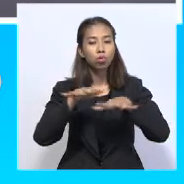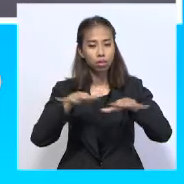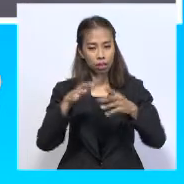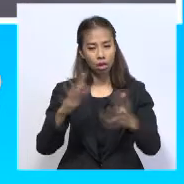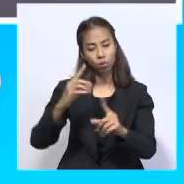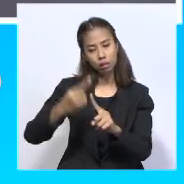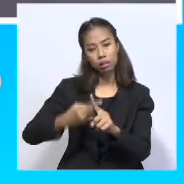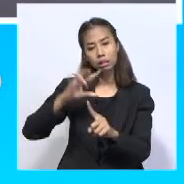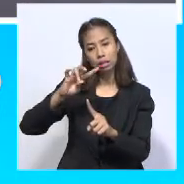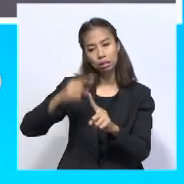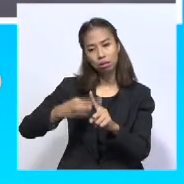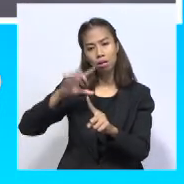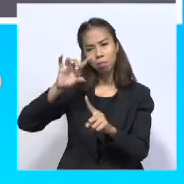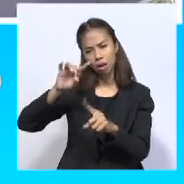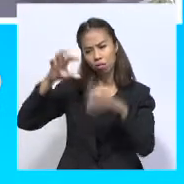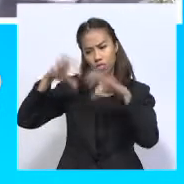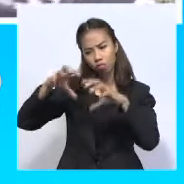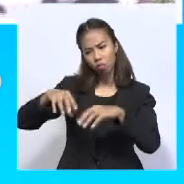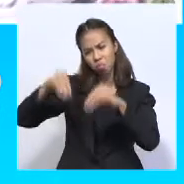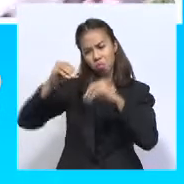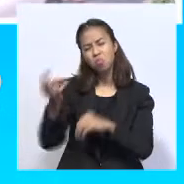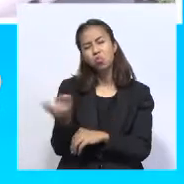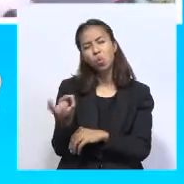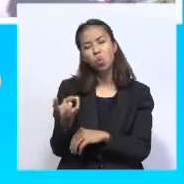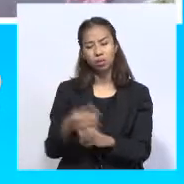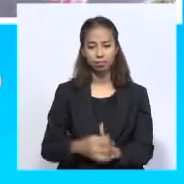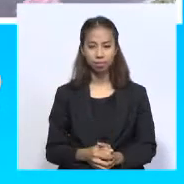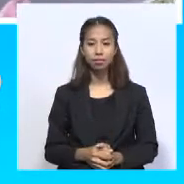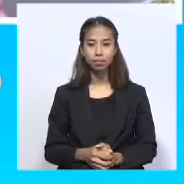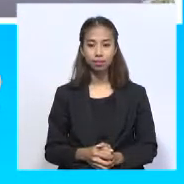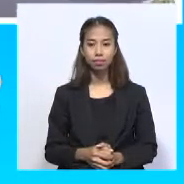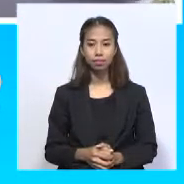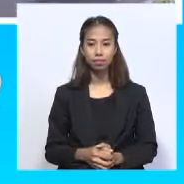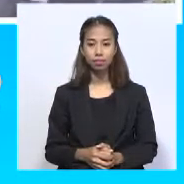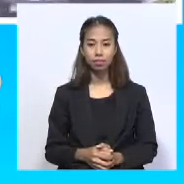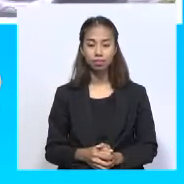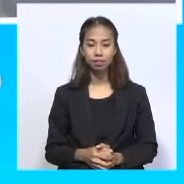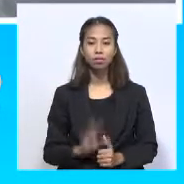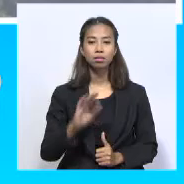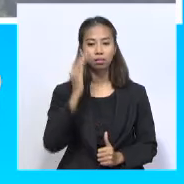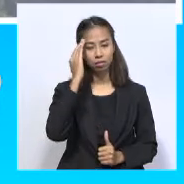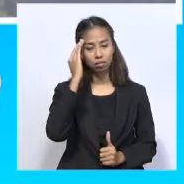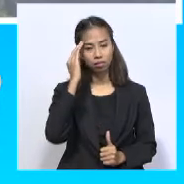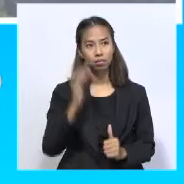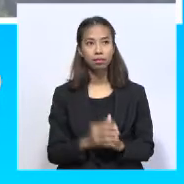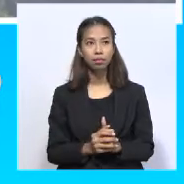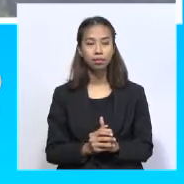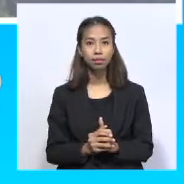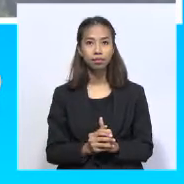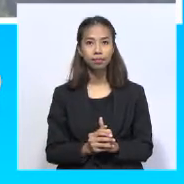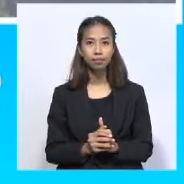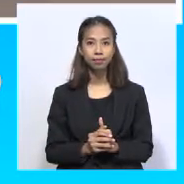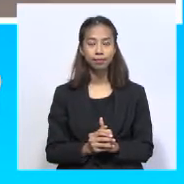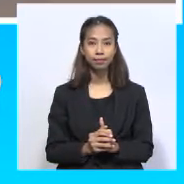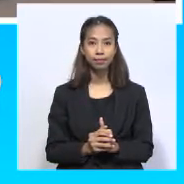ฎาคมสิงหาเนี่ยฝนอาจจะน้อยกว่าถ้าเฉลี่ยเล็กน้อยที่ซ้ำไปนะครับ อ๋อครับ ได้ค่ะ ท่านตอนนี้ทาง